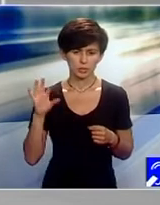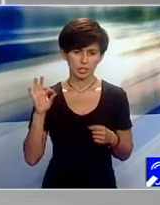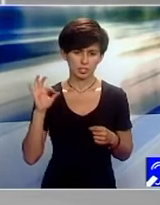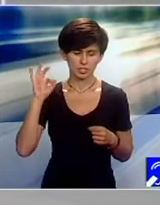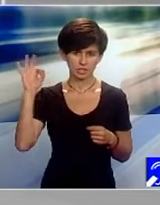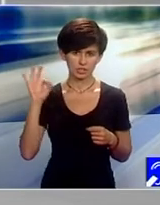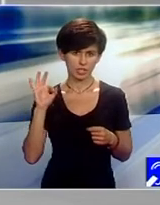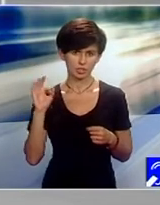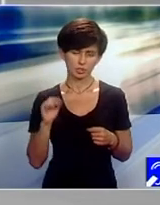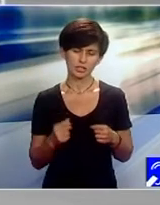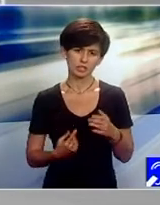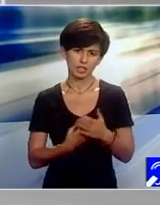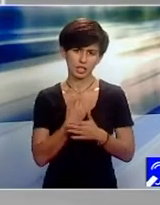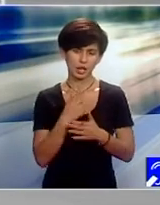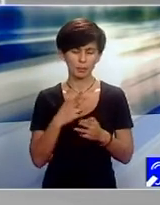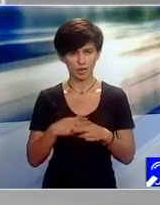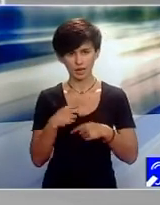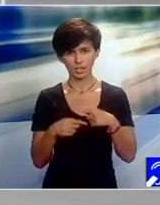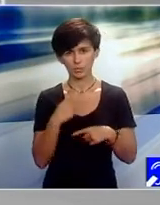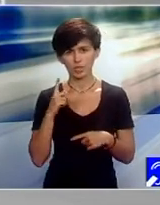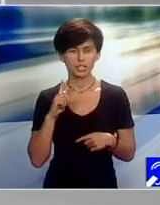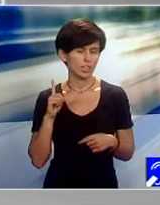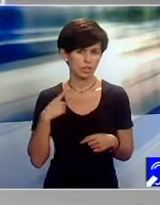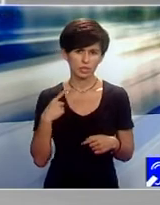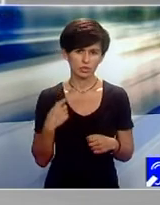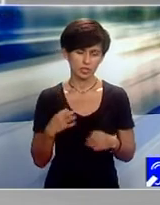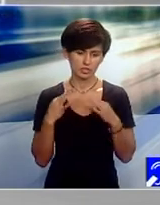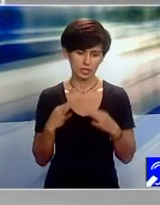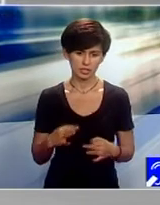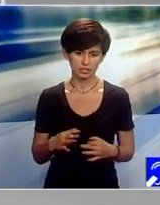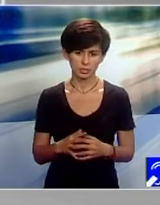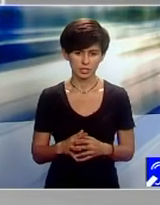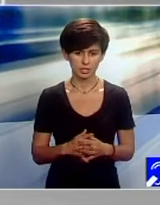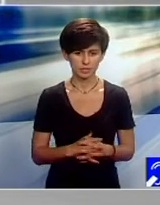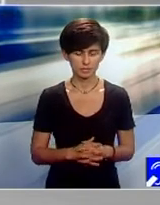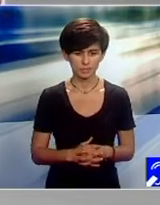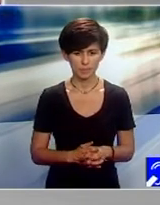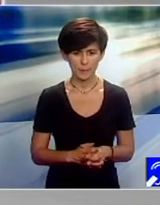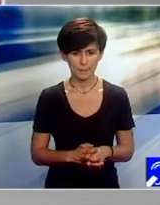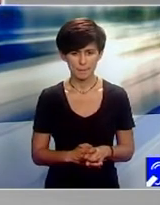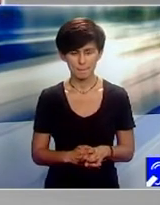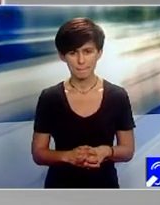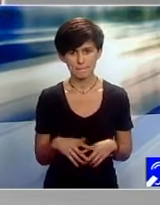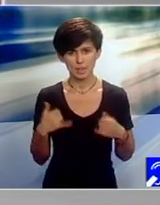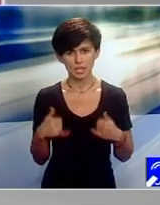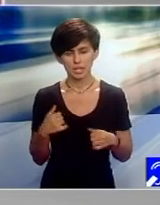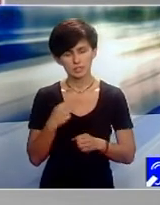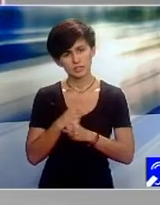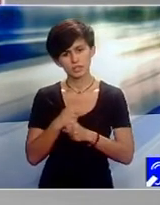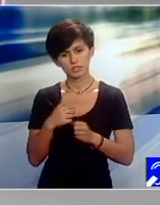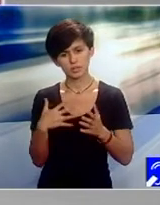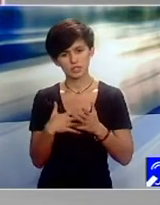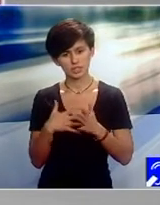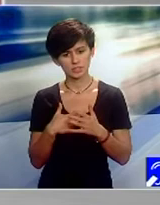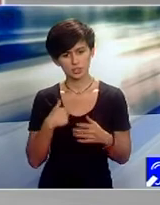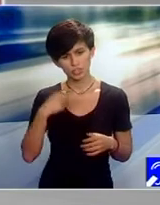Dar, din nou, nu putem să spunem nimic cu siguranță. Exact. Bun, Astăzi ați făcut testarea, ați descoperit, am